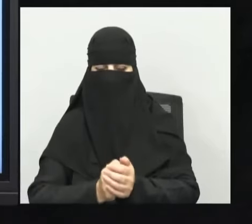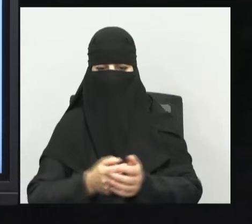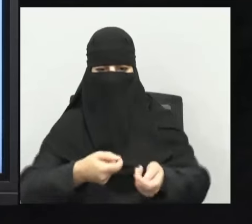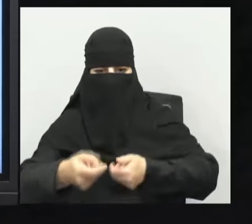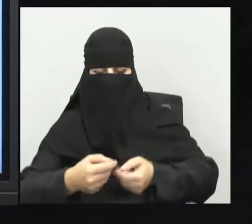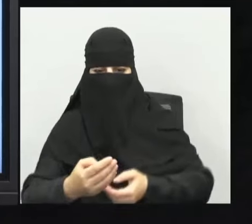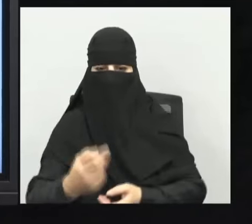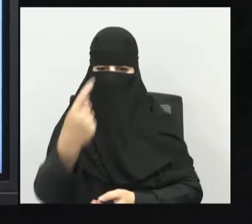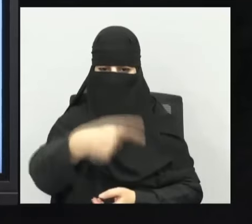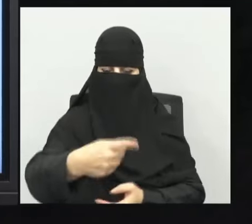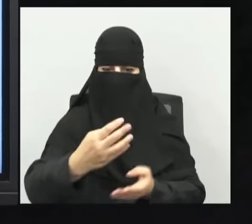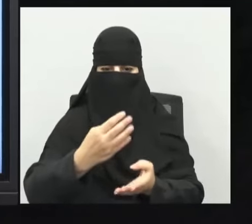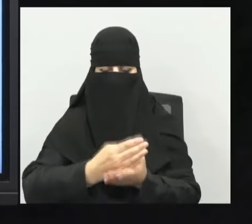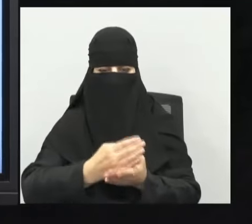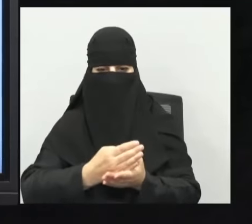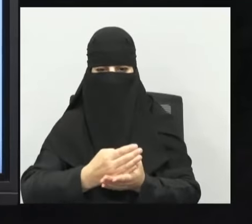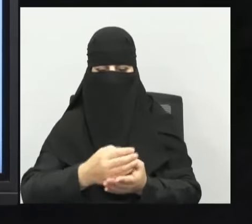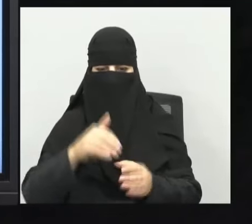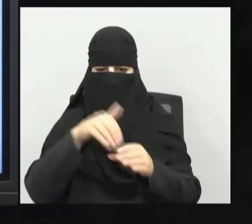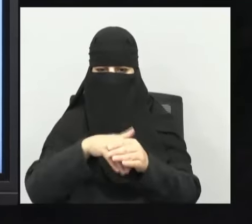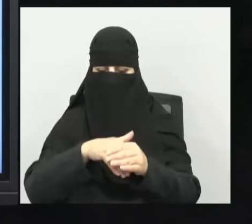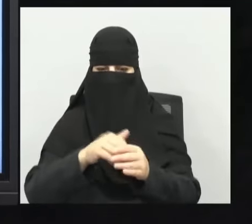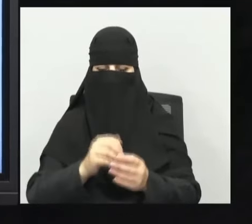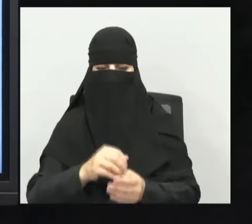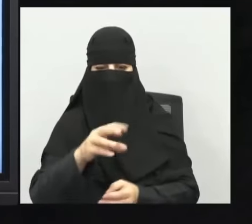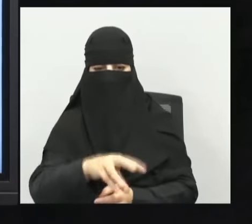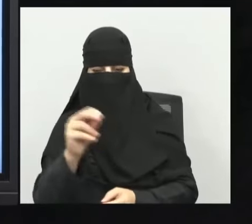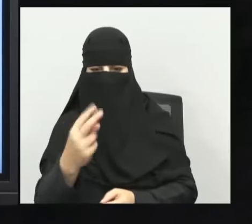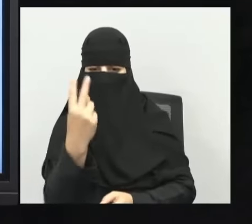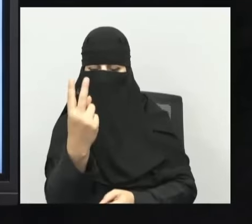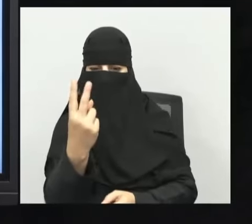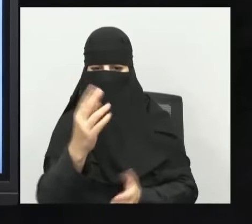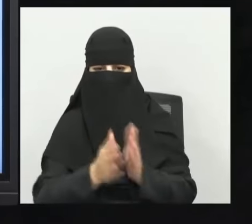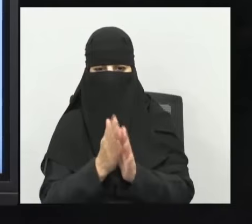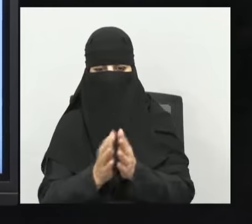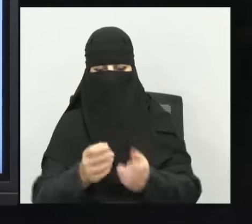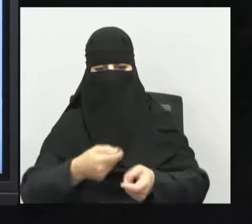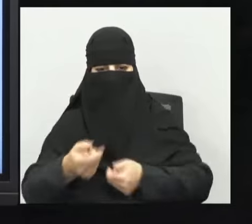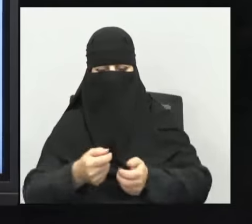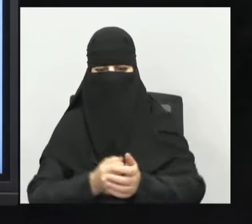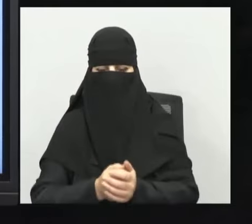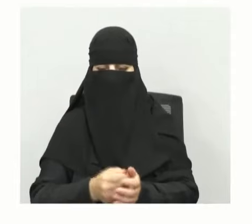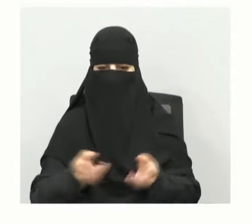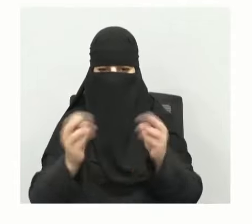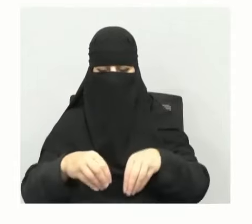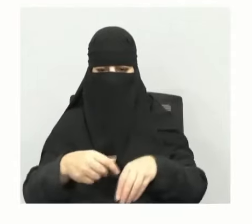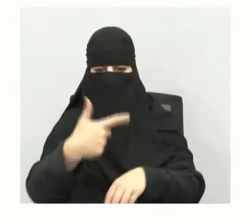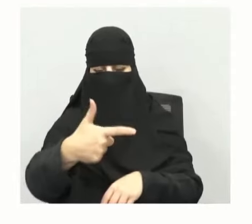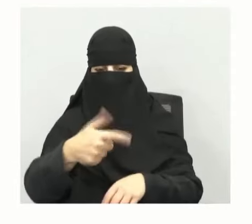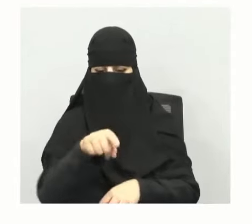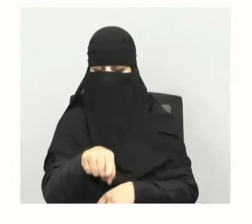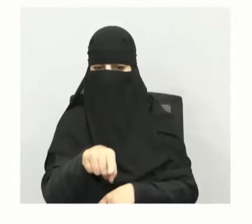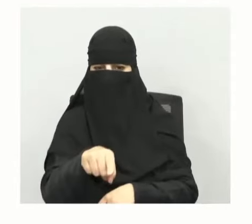اشترى عشر تذاكر كم سيحصل على تذكره على تذكرتين بارك الله فيكم واضح هذا المعطى الثاني يقول